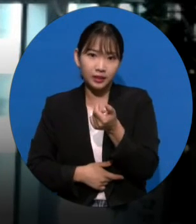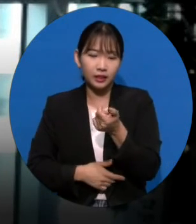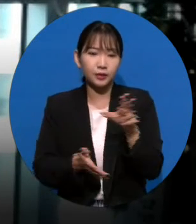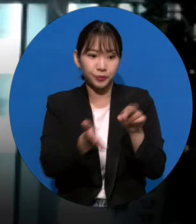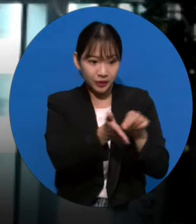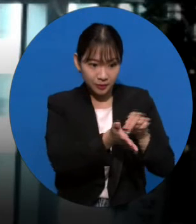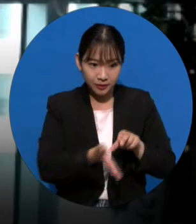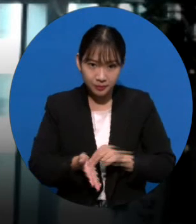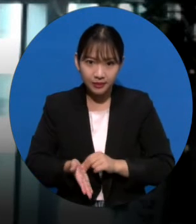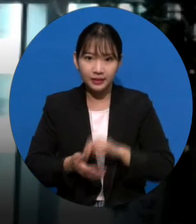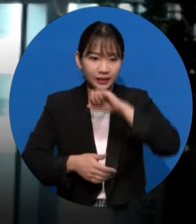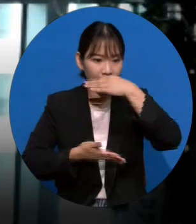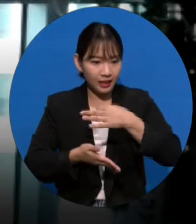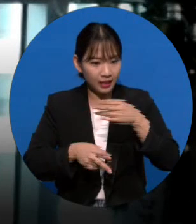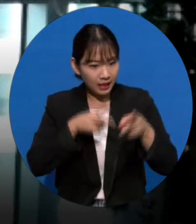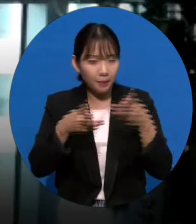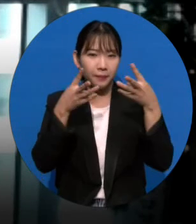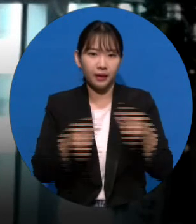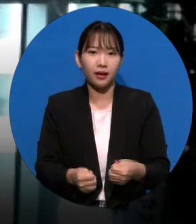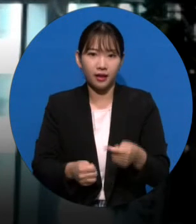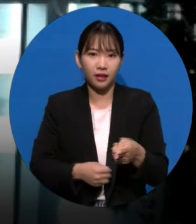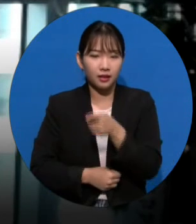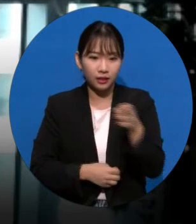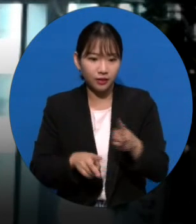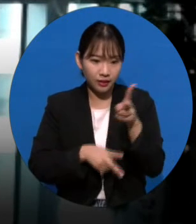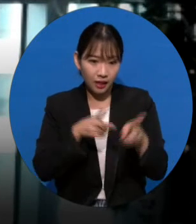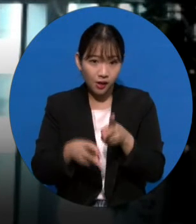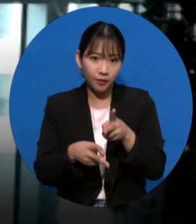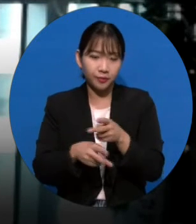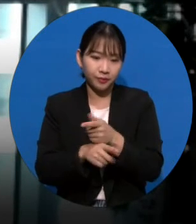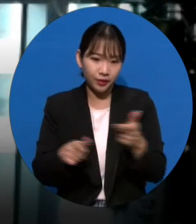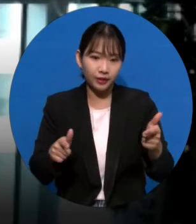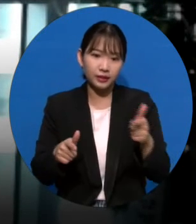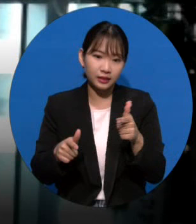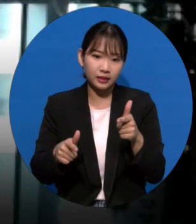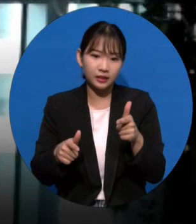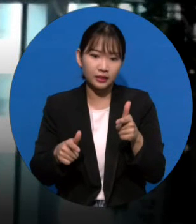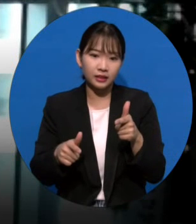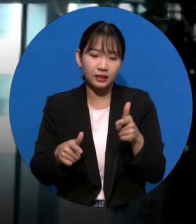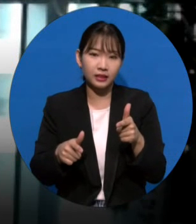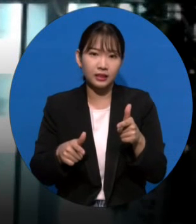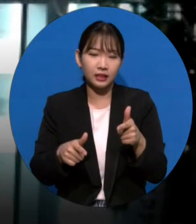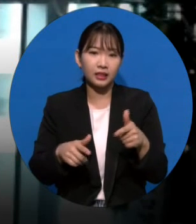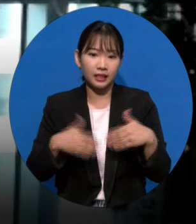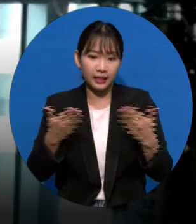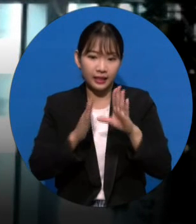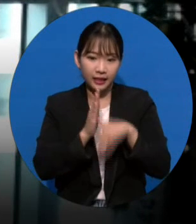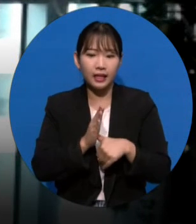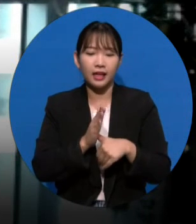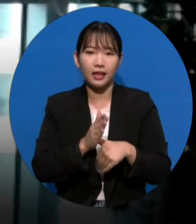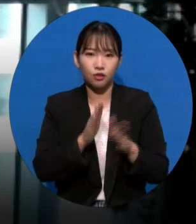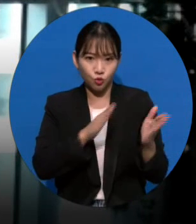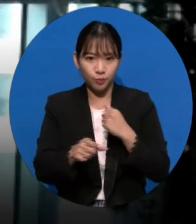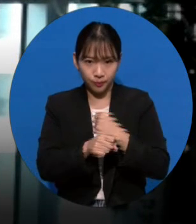그런 현안들 또 예산 사업들이 많이 있습니다. 그런 사업들 금년 이제 정기국회 기간 중에 다 틀을